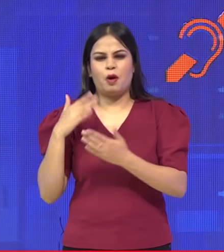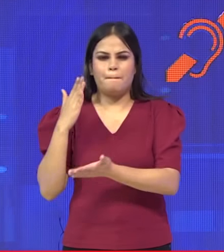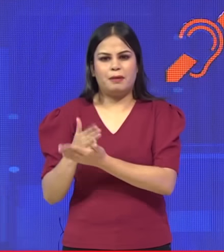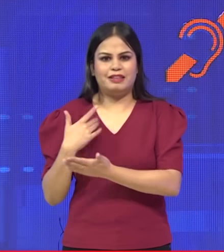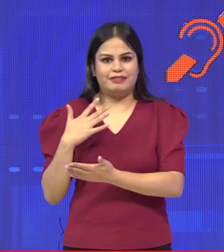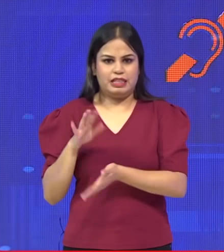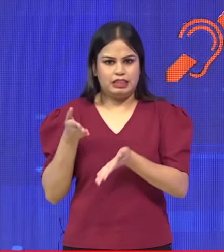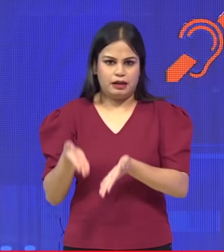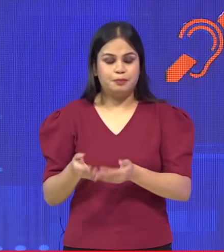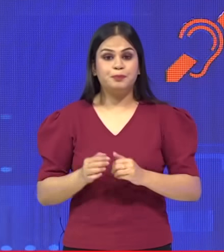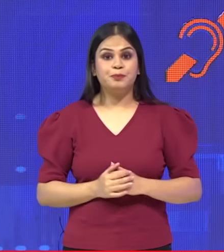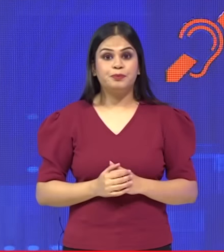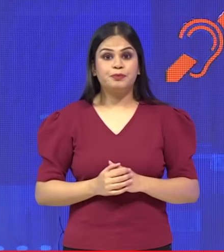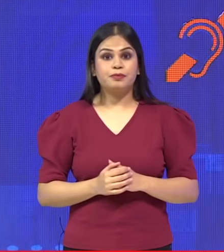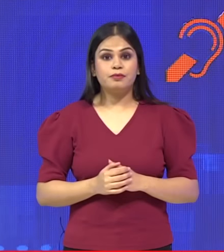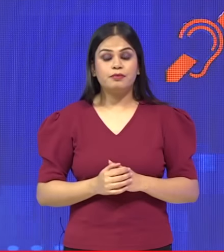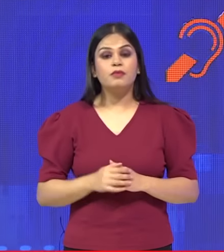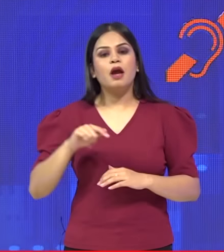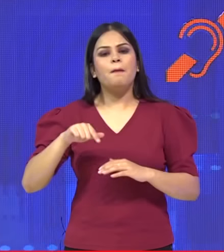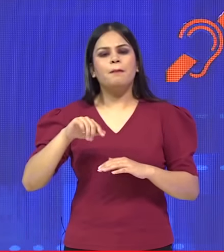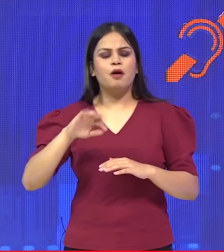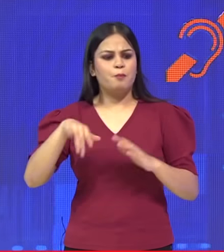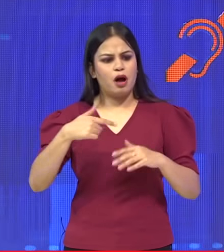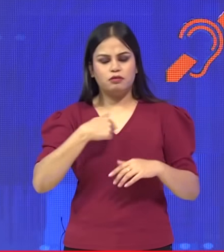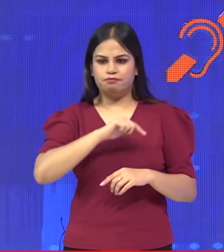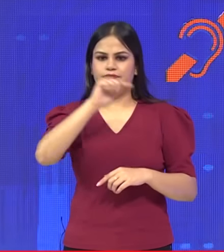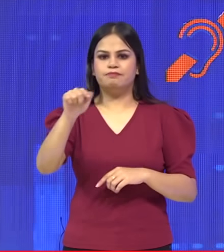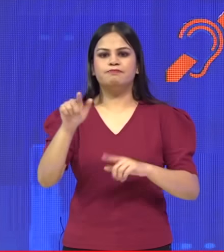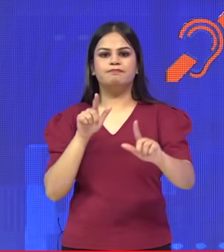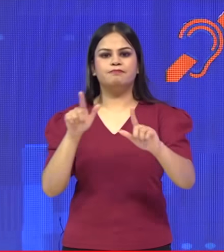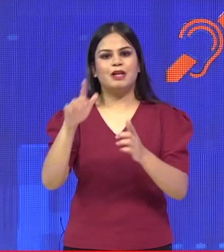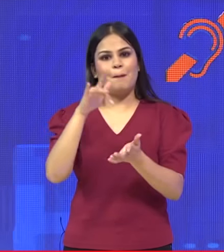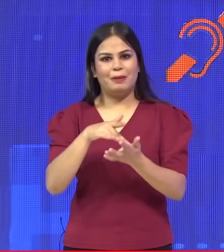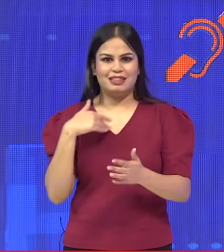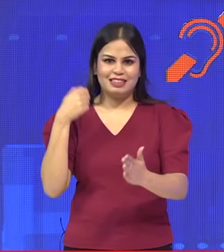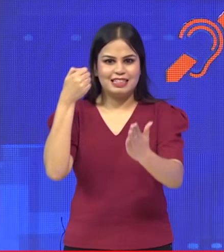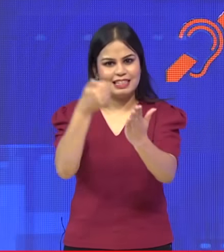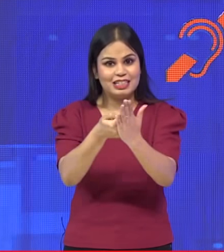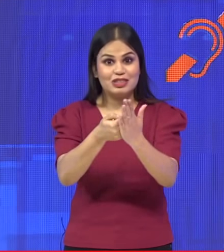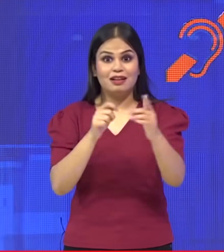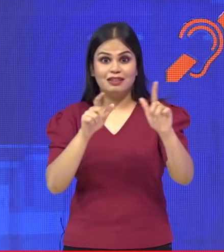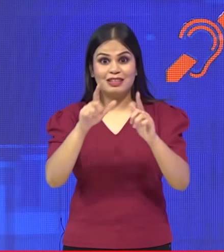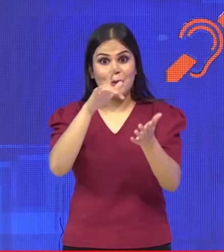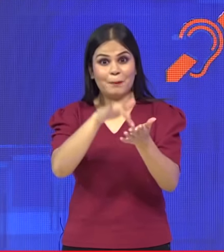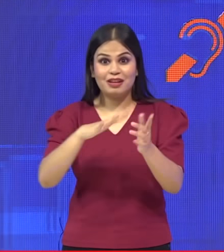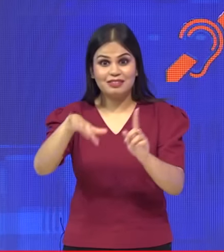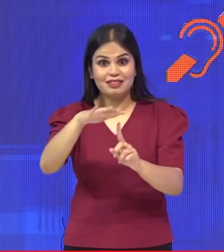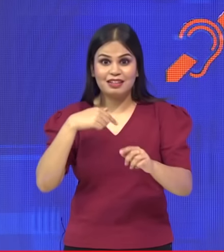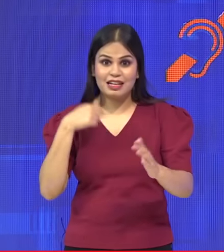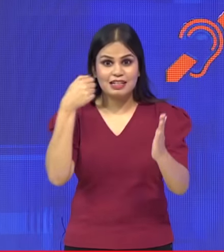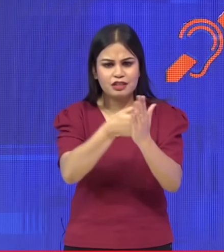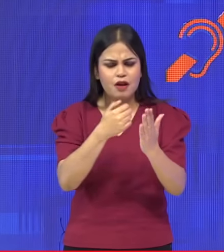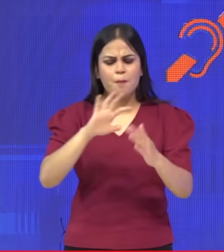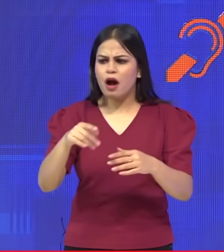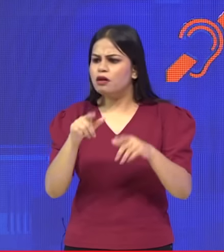मैं तो फिर वहां से सेट पहुंचता हूं सेट पहुंचने के बाद वहां पर